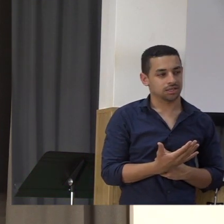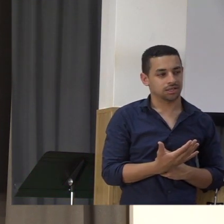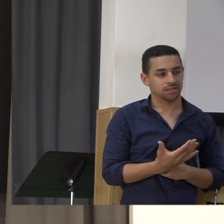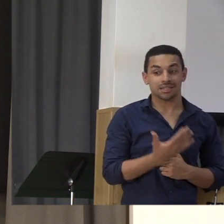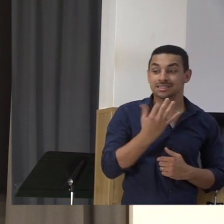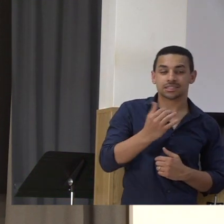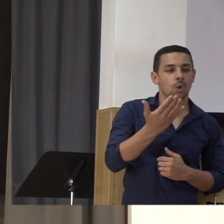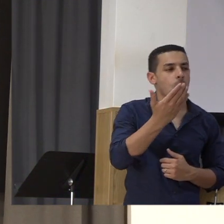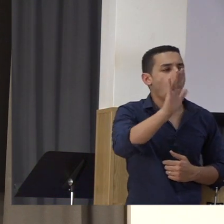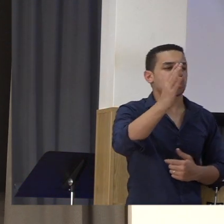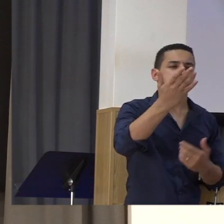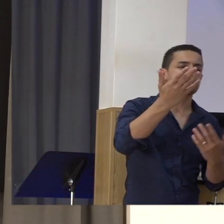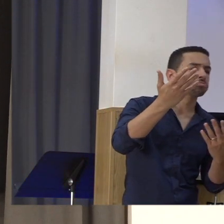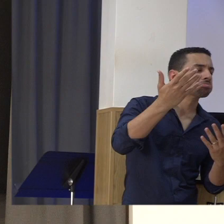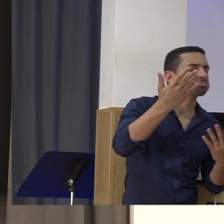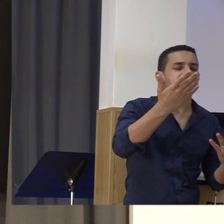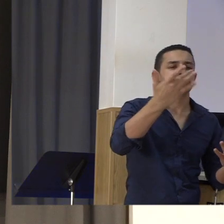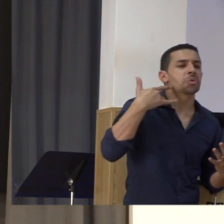Si ça venait de quelqu'un de loin, ça fait pas mal.